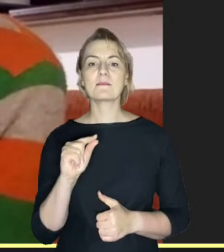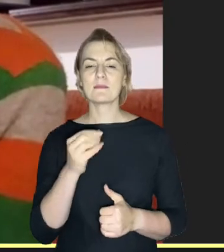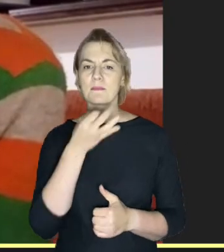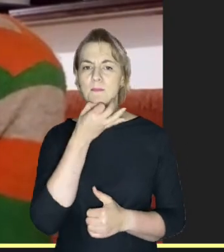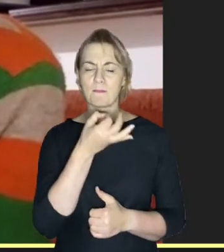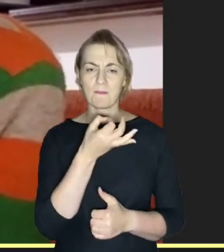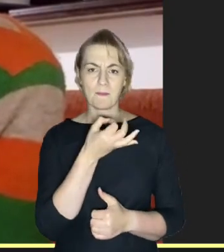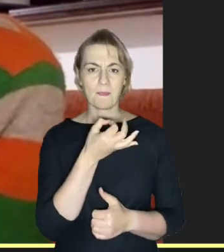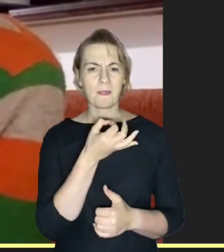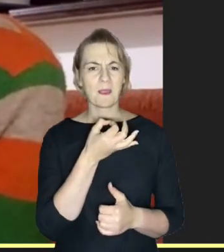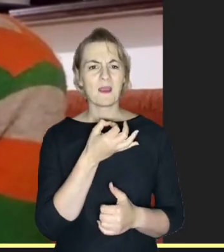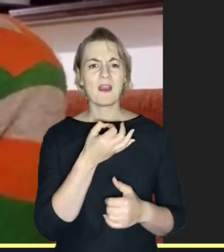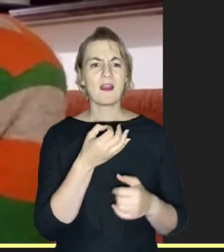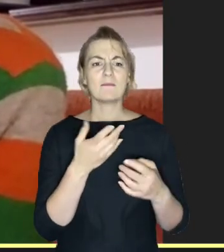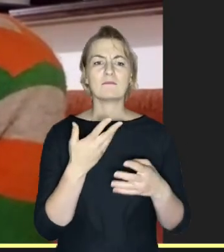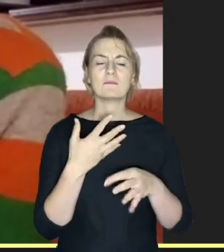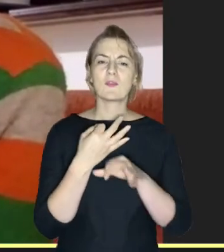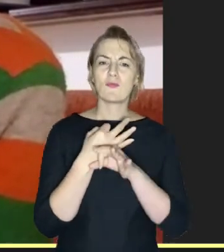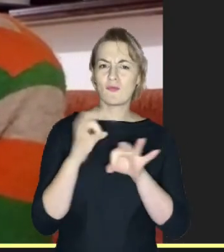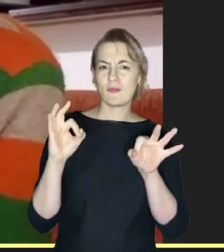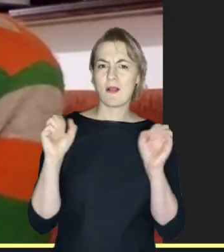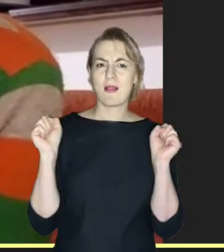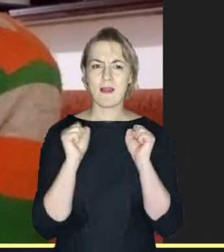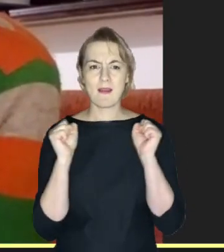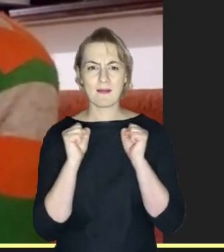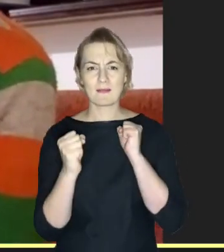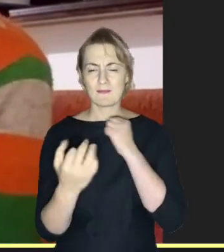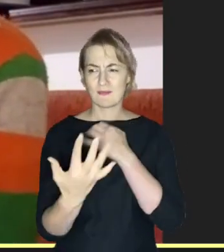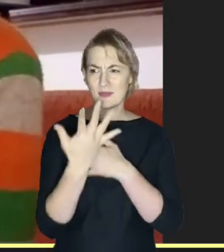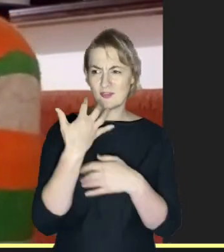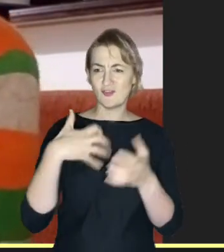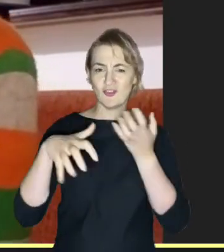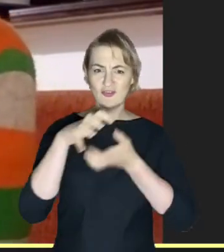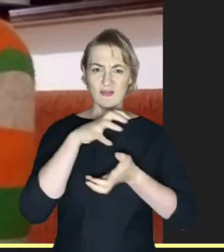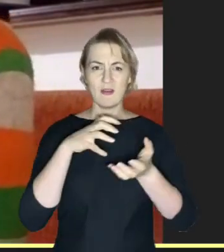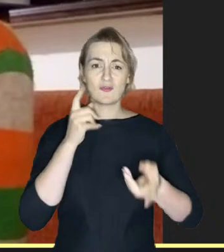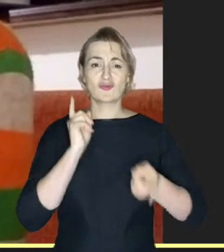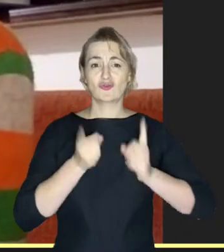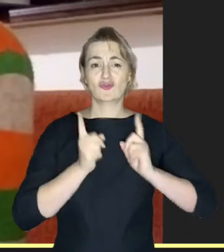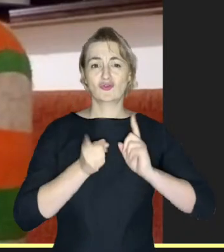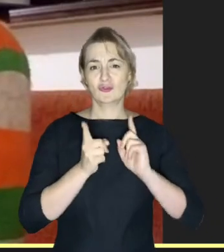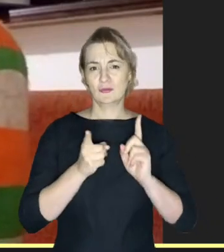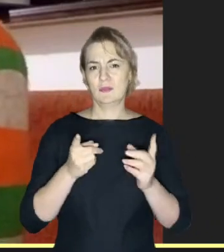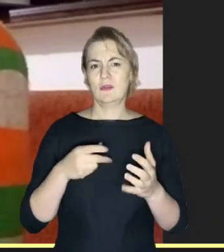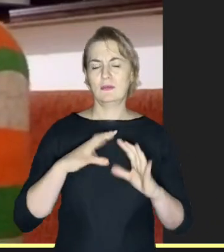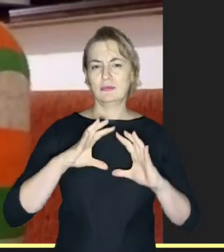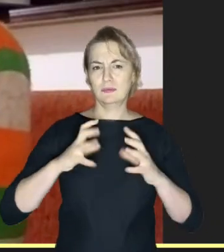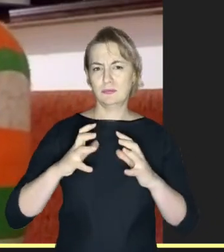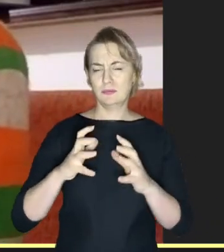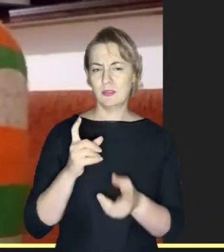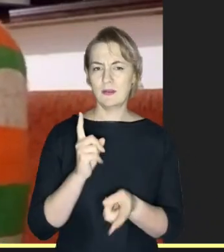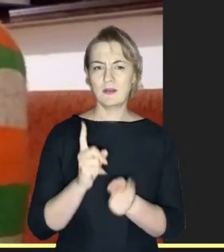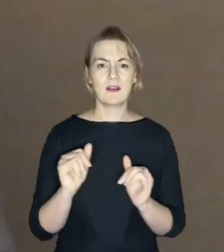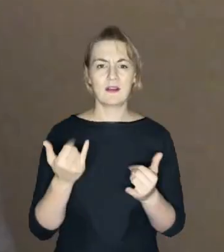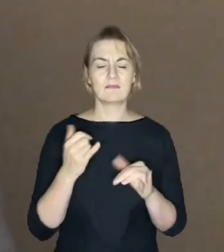mam pytanie, jak uwolnić się od lęku i presji przed dzisiejszym światem, który pędzi coraz szybciej?